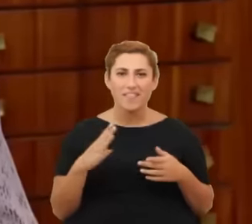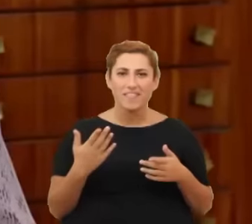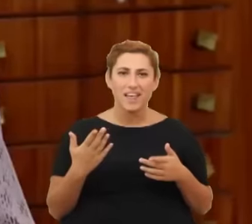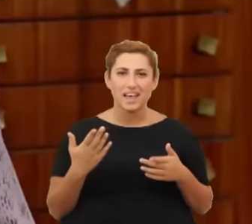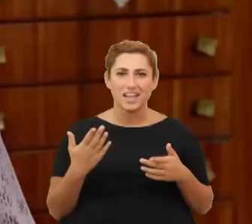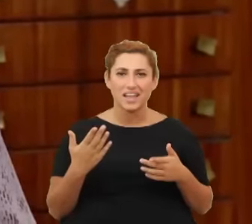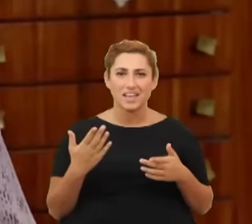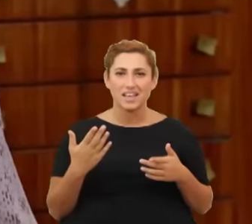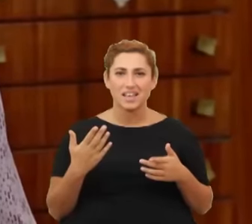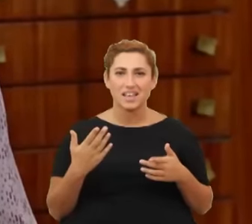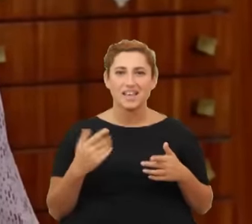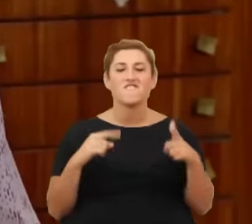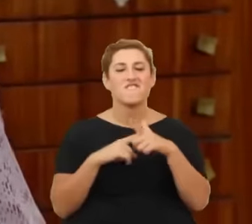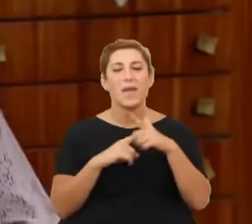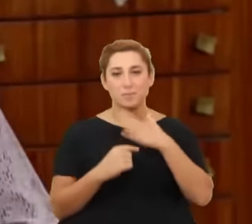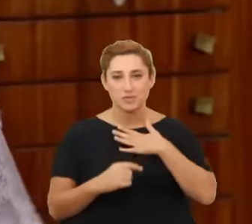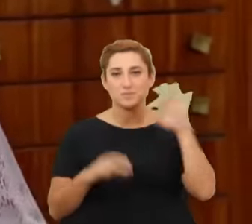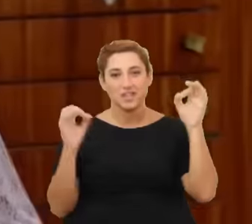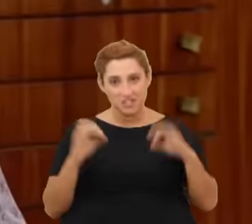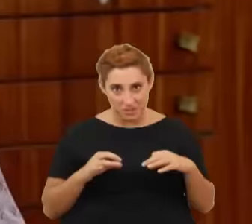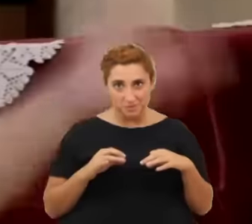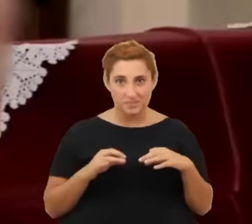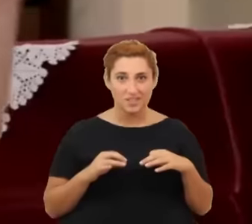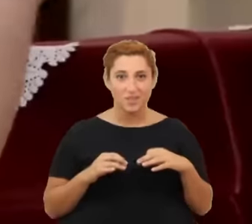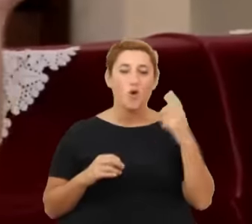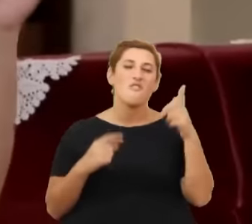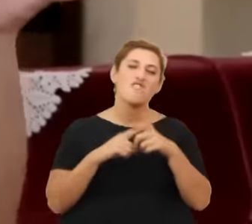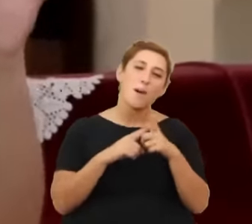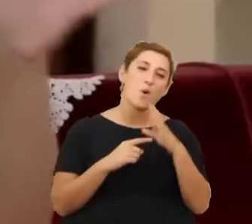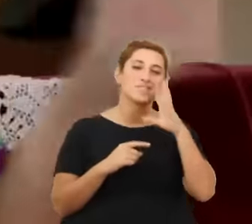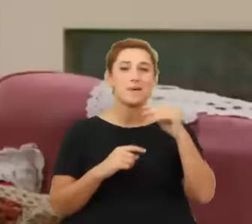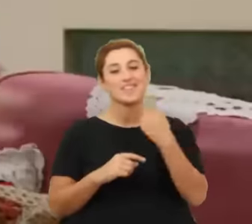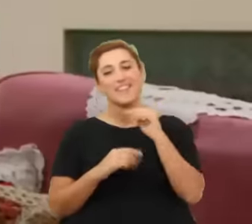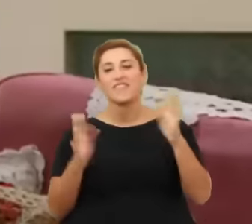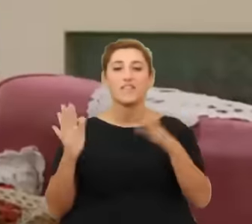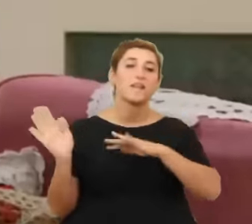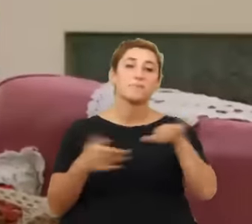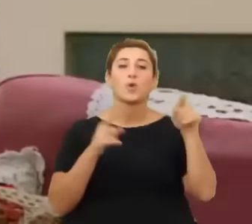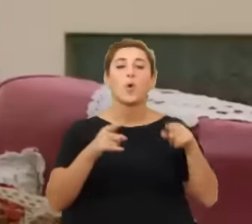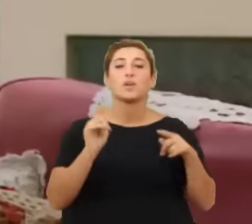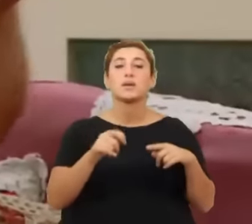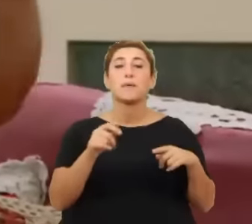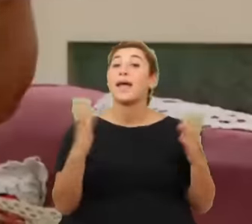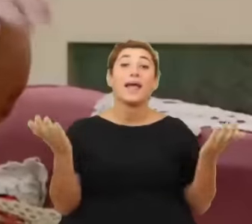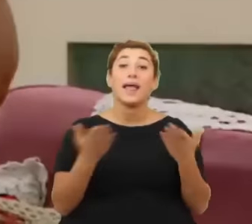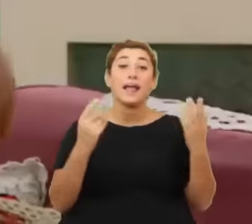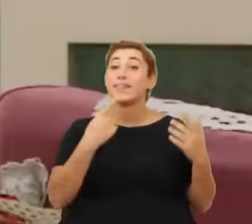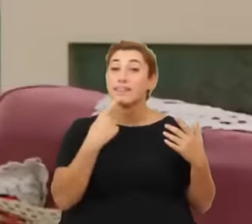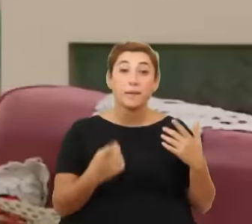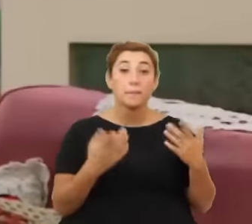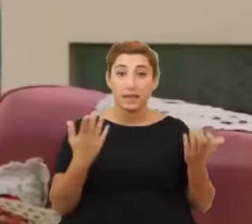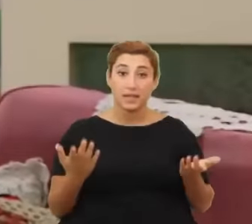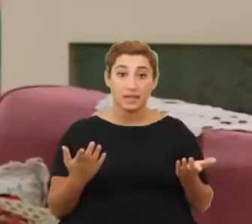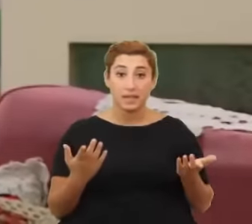ki? Fevbiciğim şimdi... o işte frambuazlı pastam tatlı filan, o öyle şey yapıyor. Demek ki